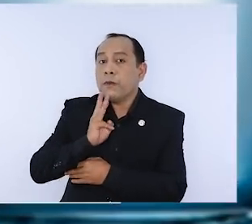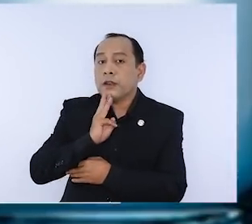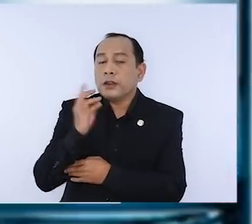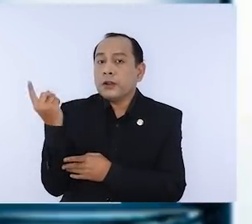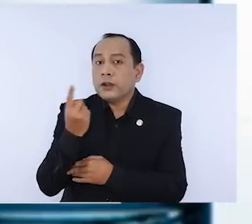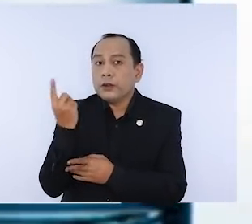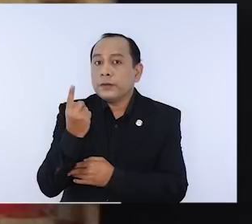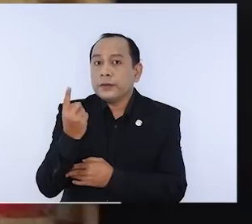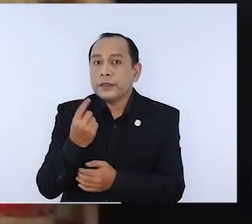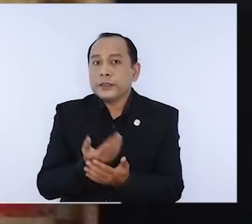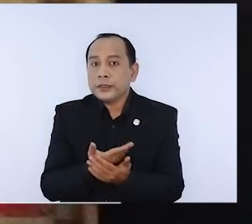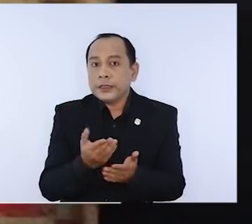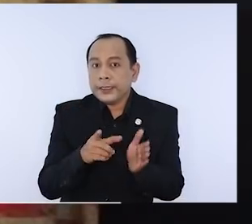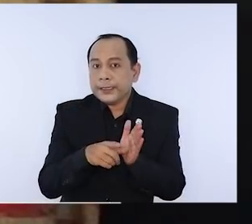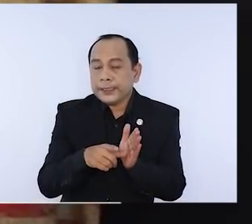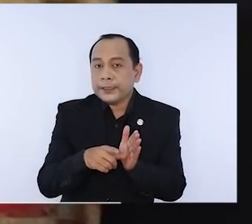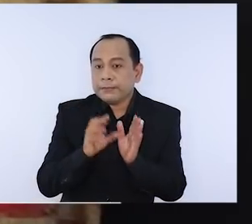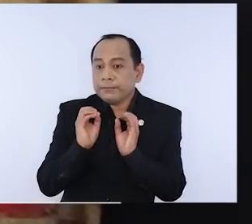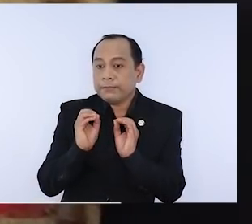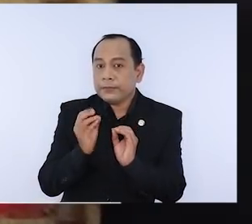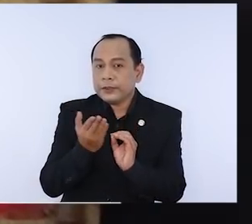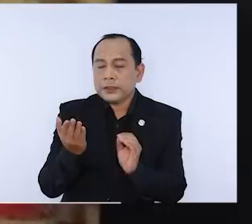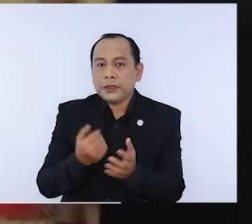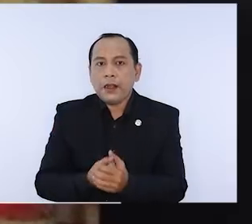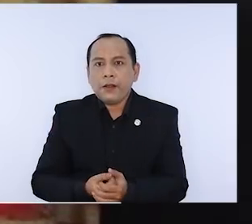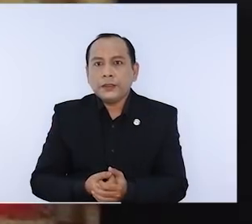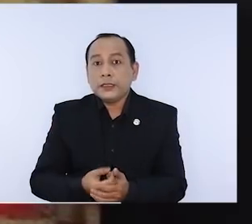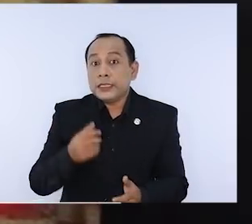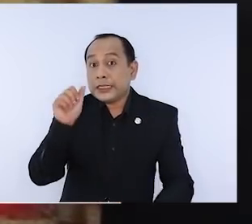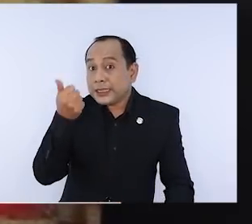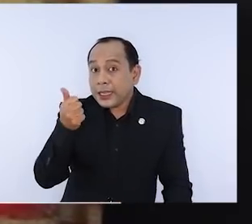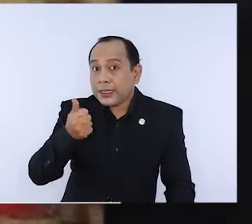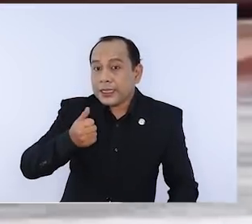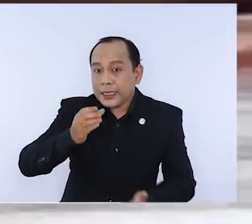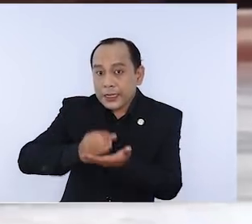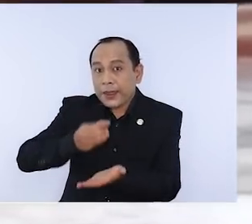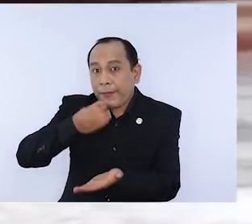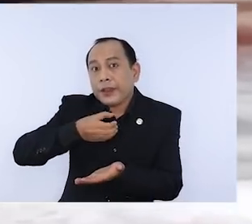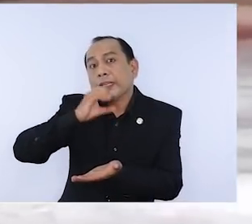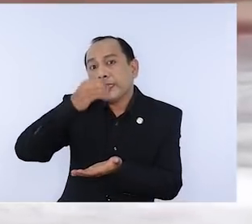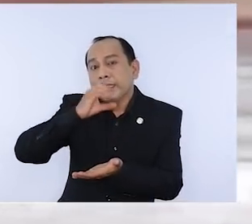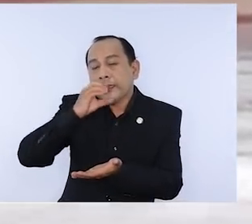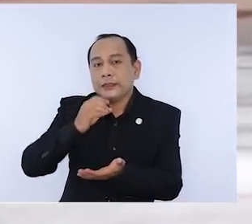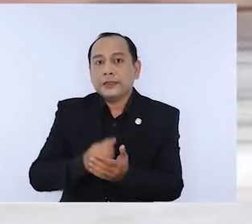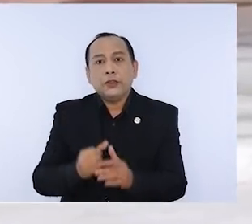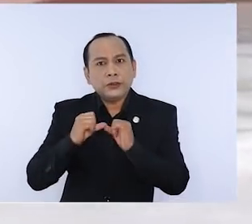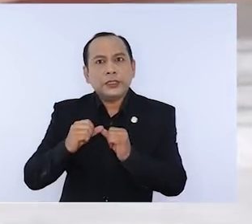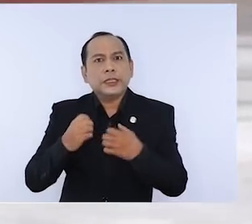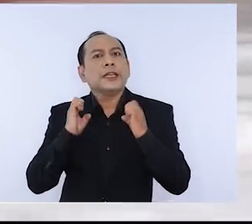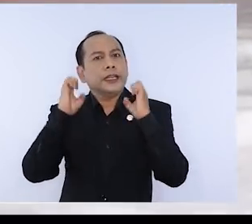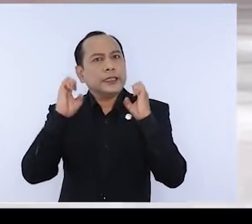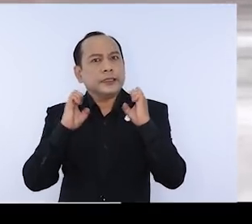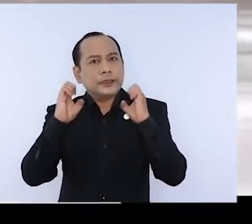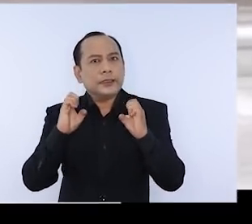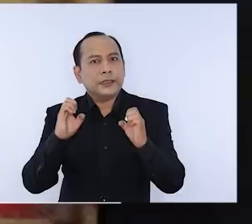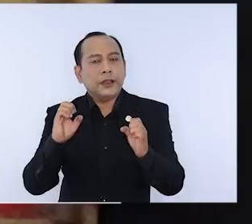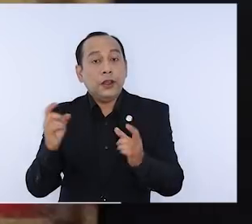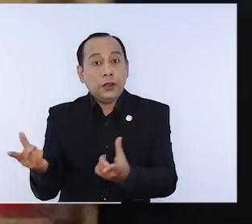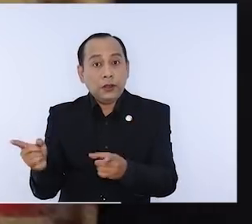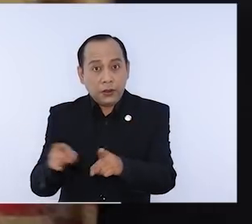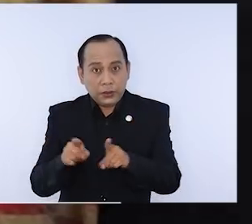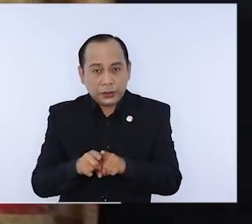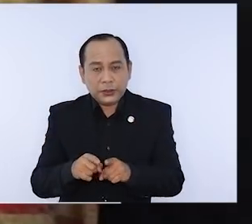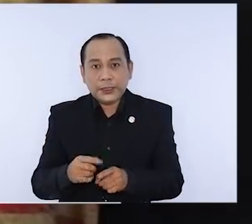kanina nga po sa ating lektura ay 10 baso, huwag pong kakalimutan mag-ehersisyo, isa pa rin po dapat natin gawin